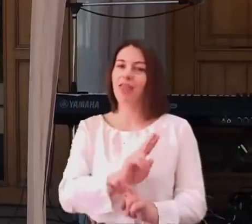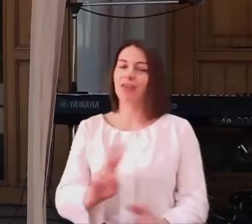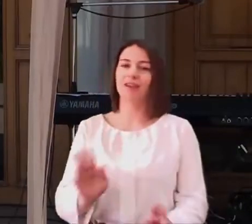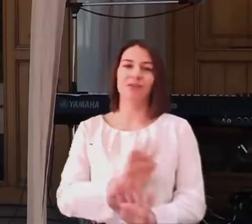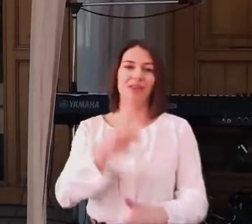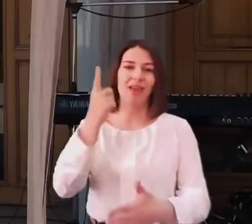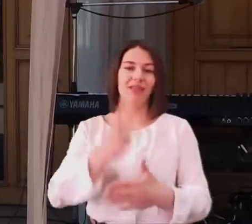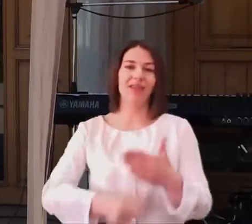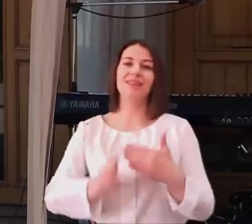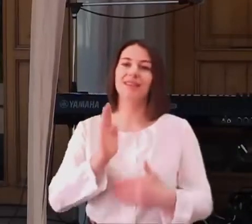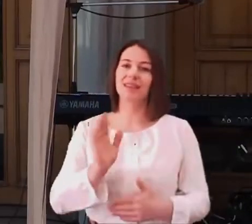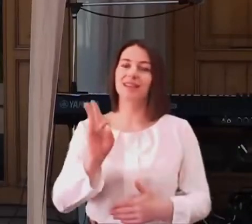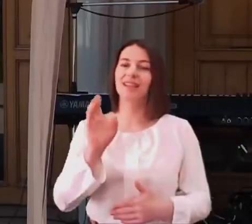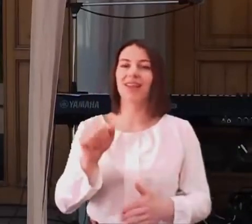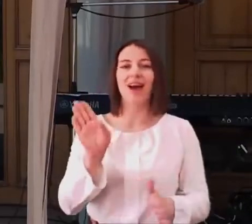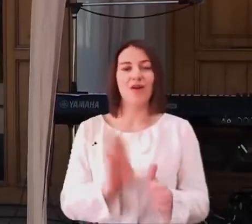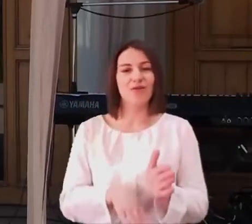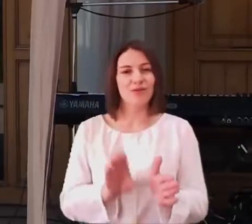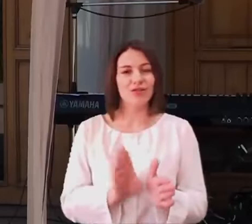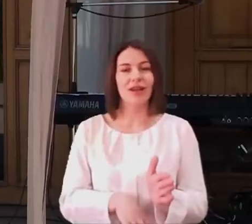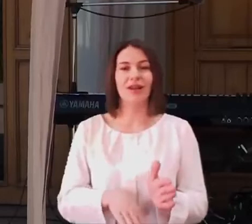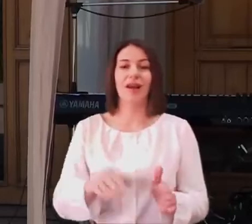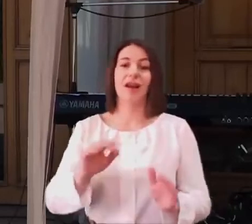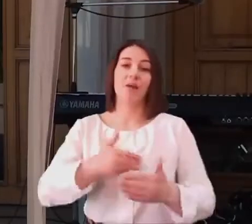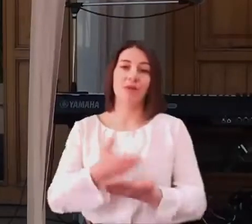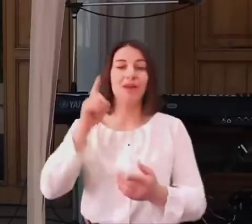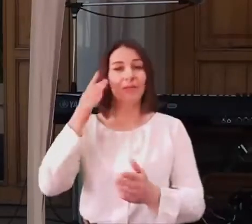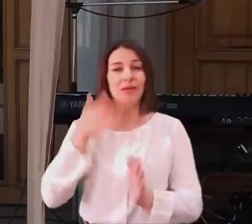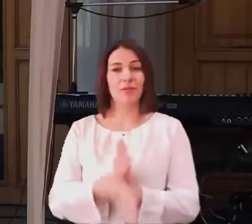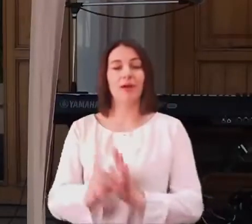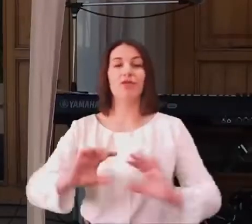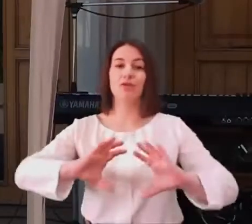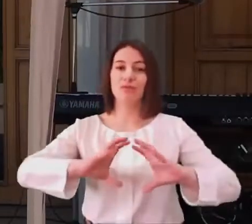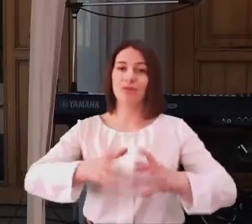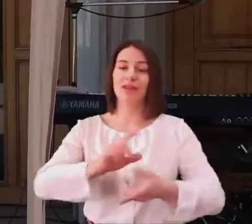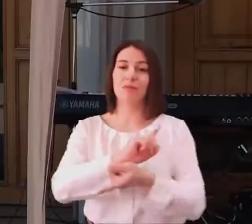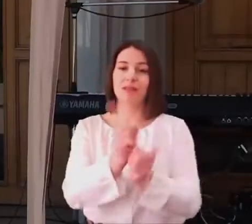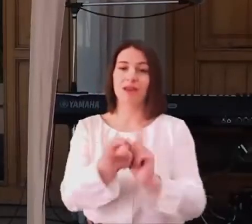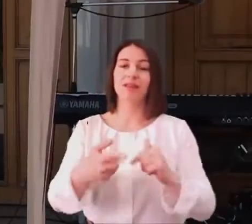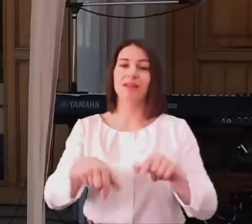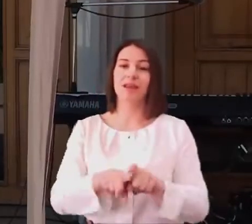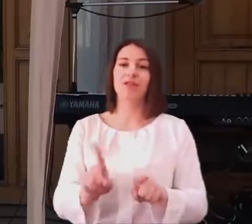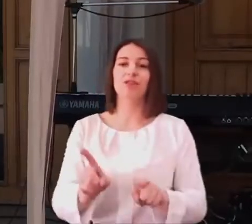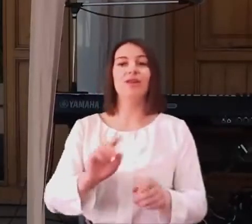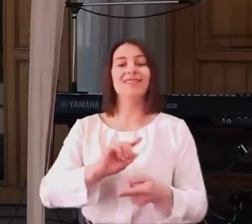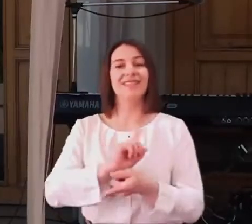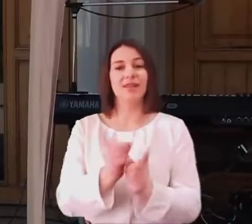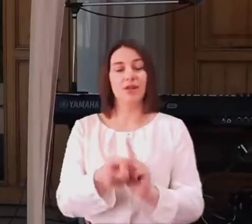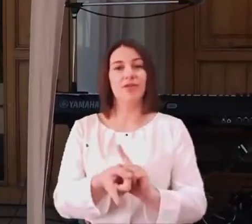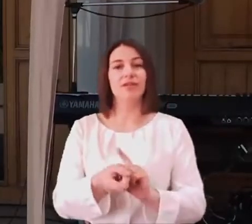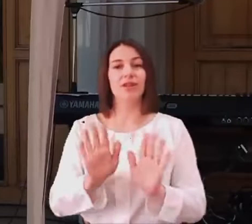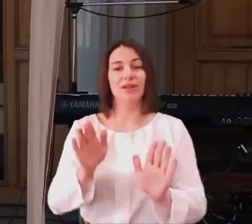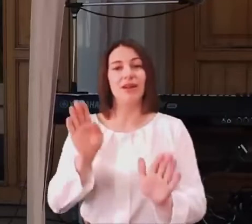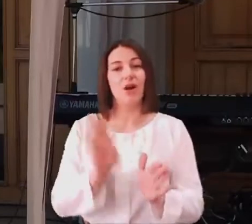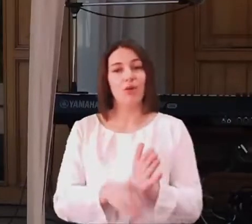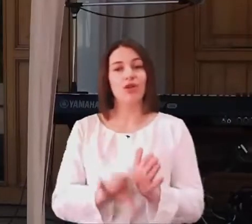на худшее, и хотя мы понимаем, что мир меняется таким образом, что все становится хуже, но мы все равно хотим, мы ждем и все